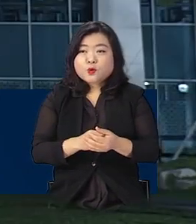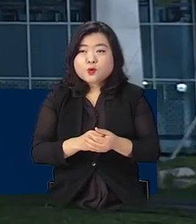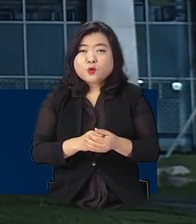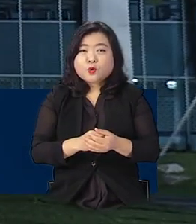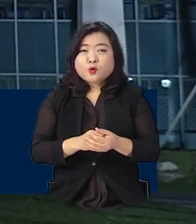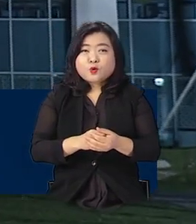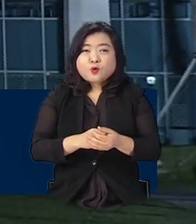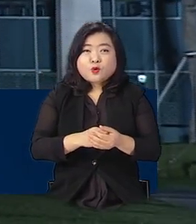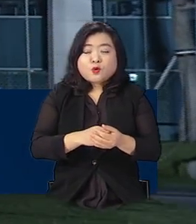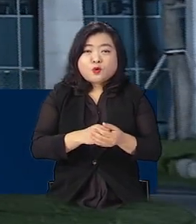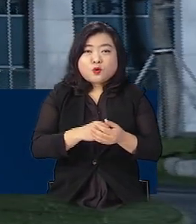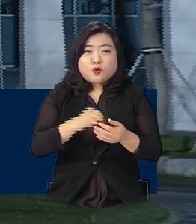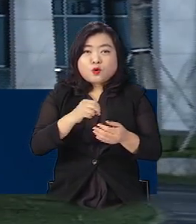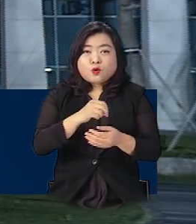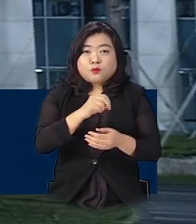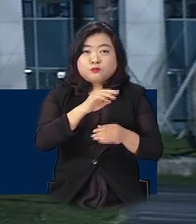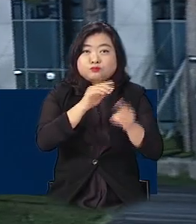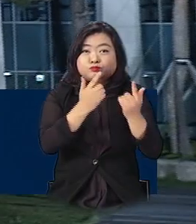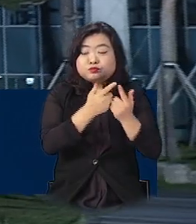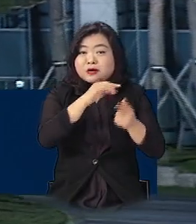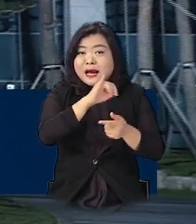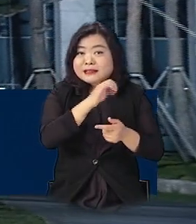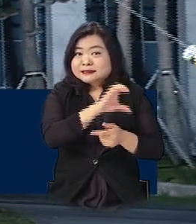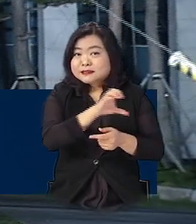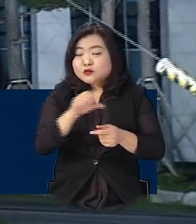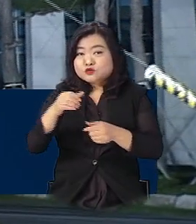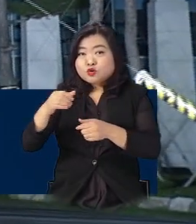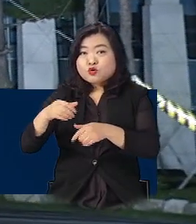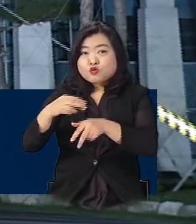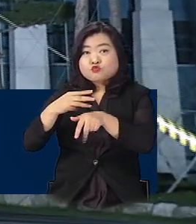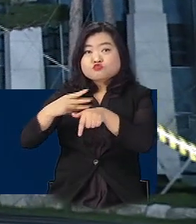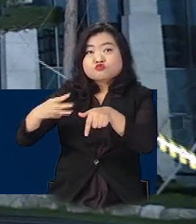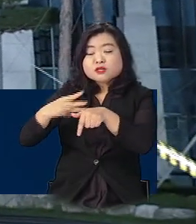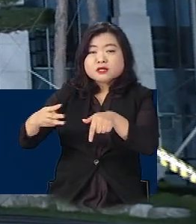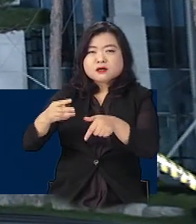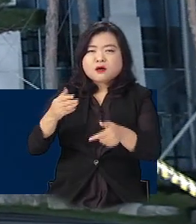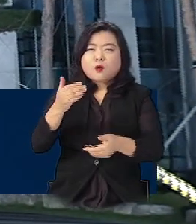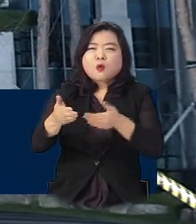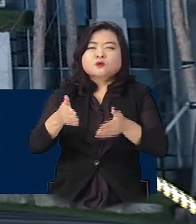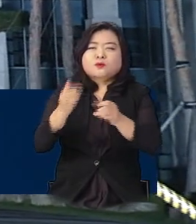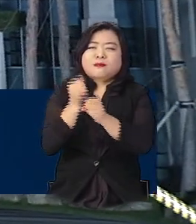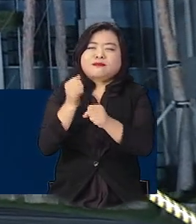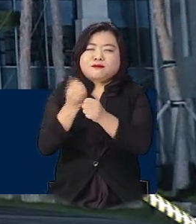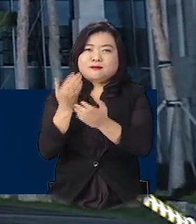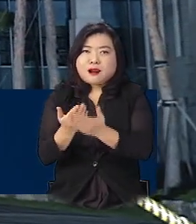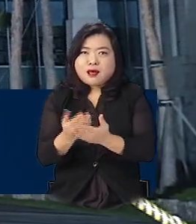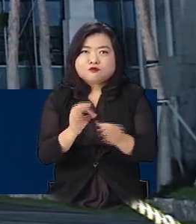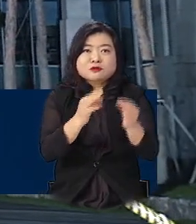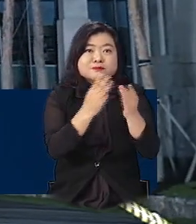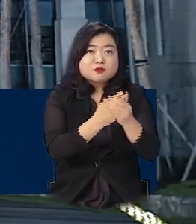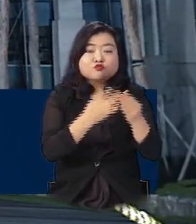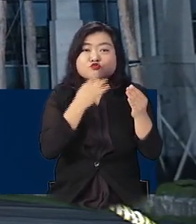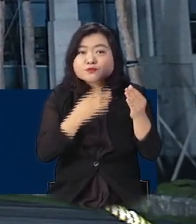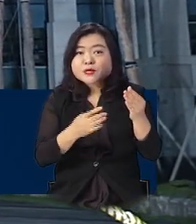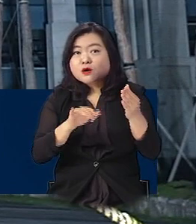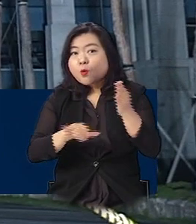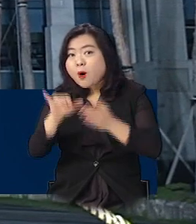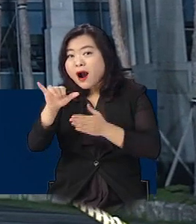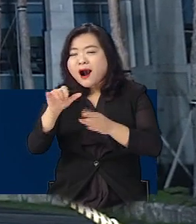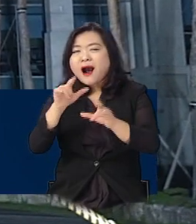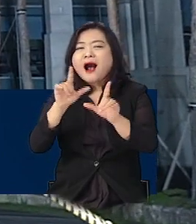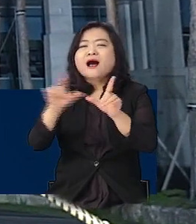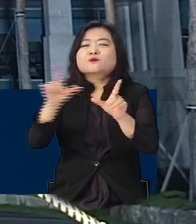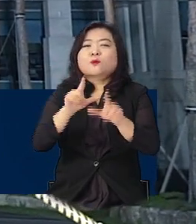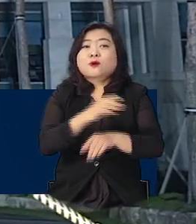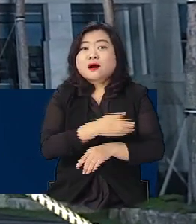북금리 ICS 군위 제1시까지 오는 고속도로 하나 만들어 달라. 또 김천에서 구미 걸쳐서 공항을 거쳐서